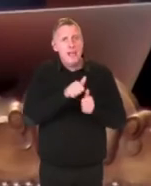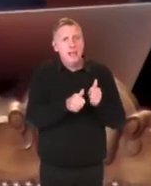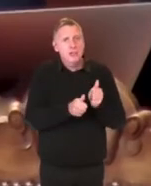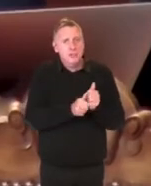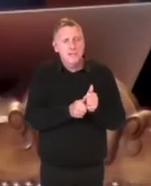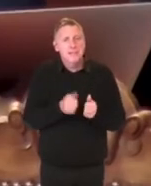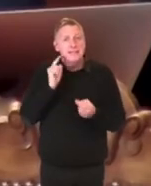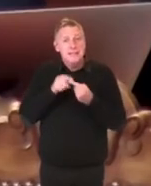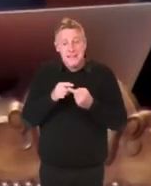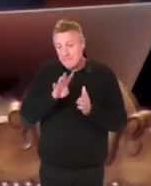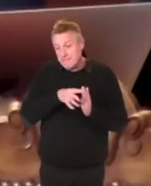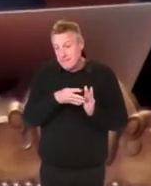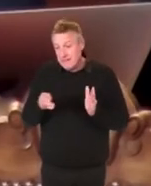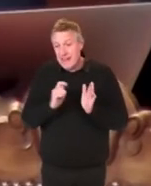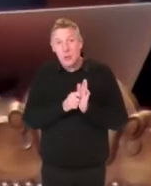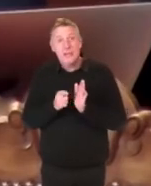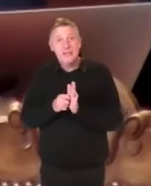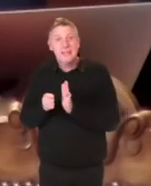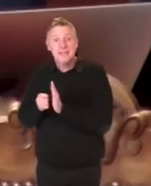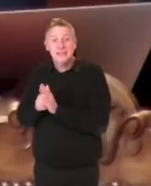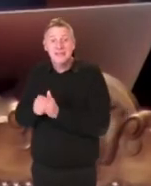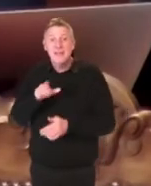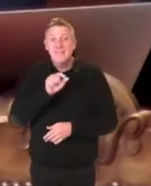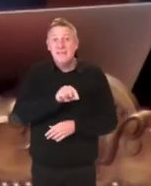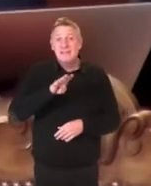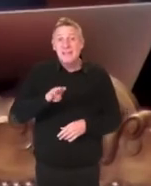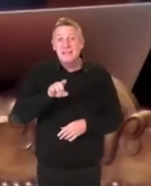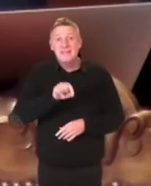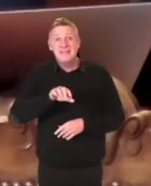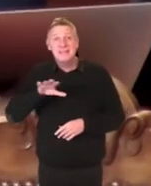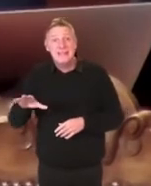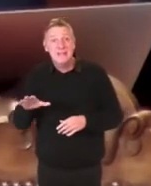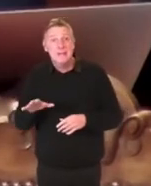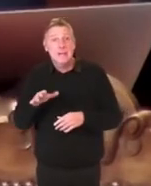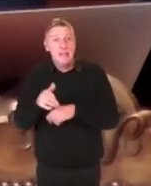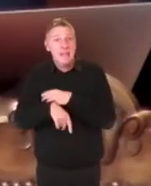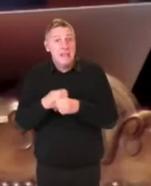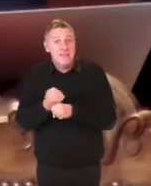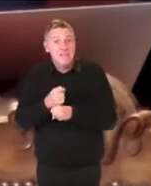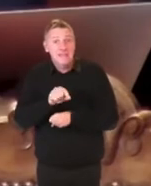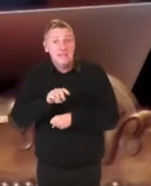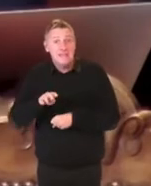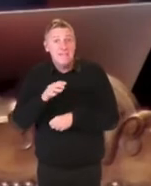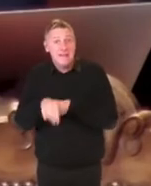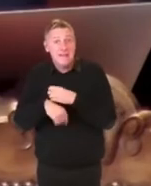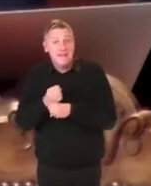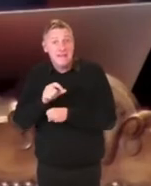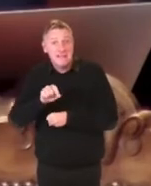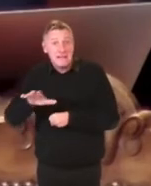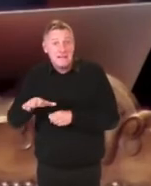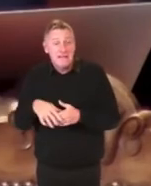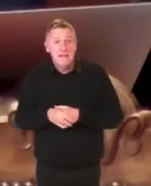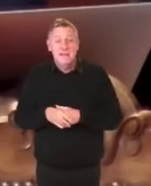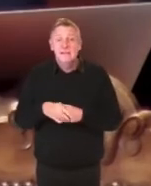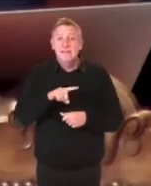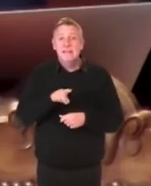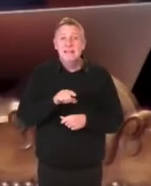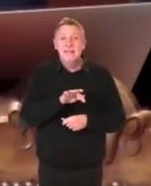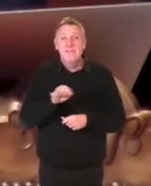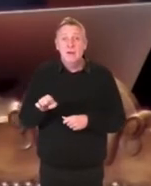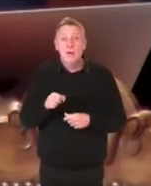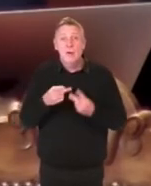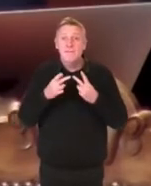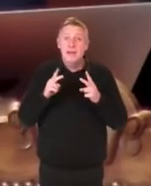sur le calendrier, 24-25, quel est votre point de vue? Quand la ZFE, au nom de la ville